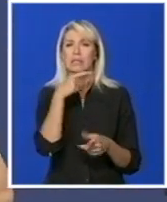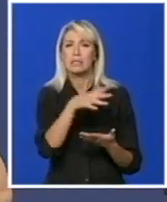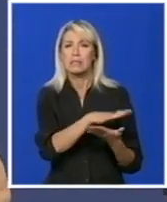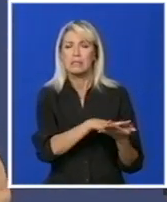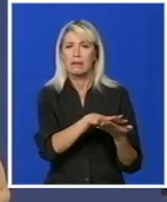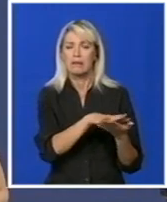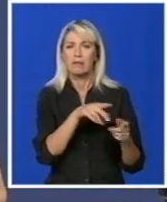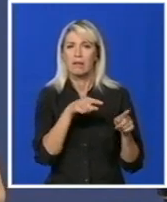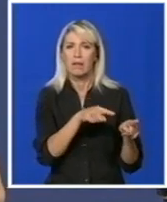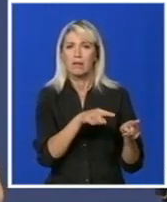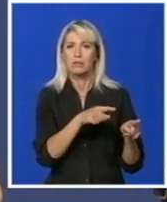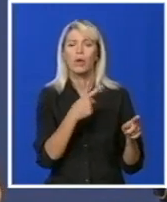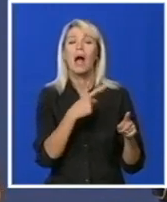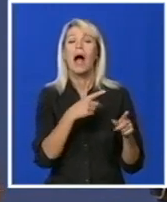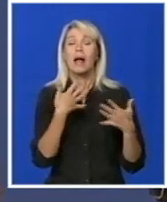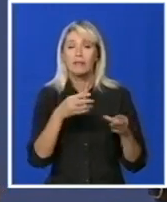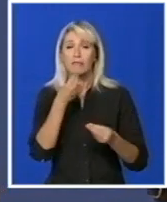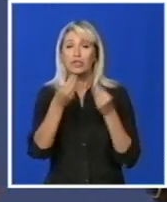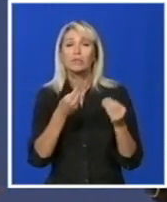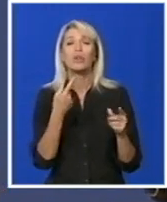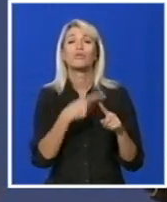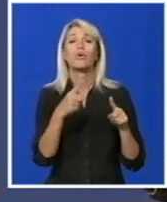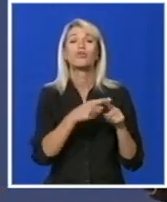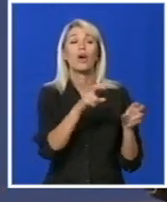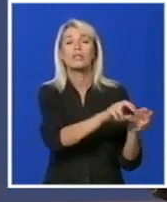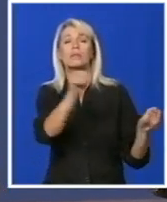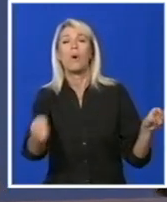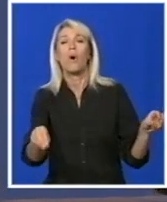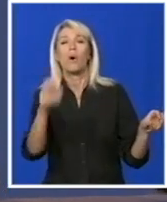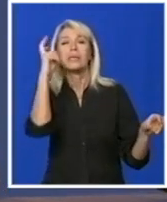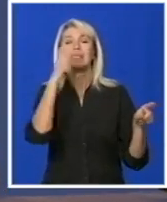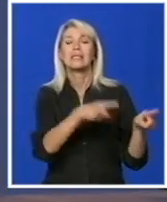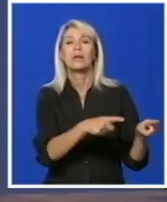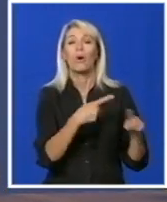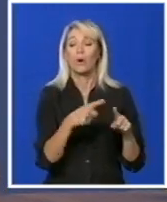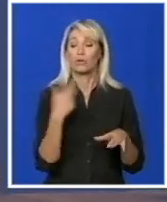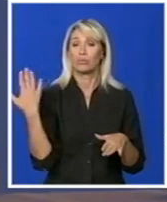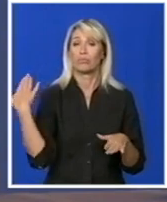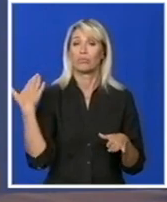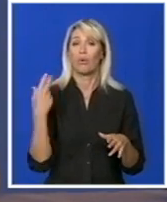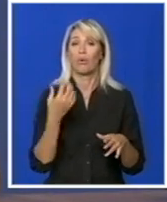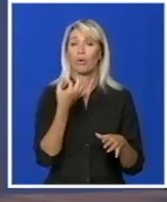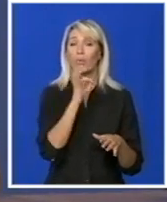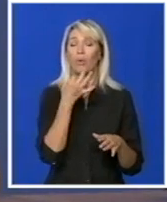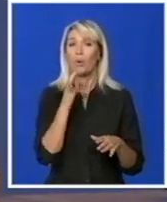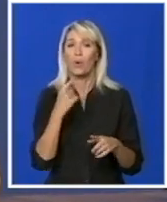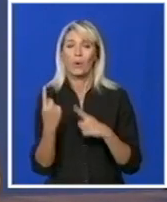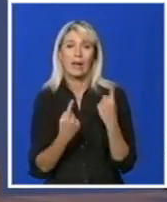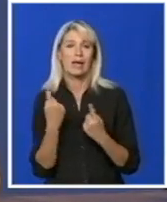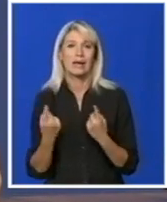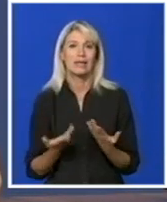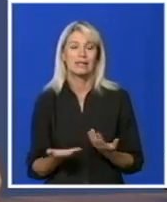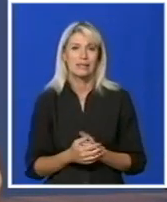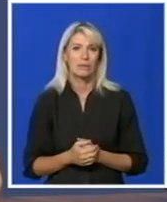Crnu Goru izuzeli iz toga, prateći njihov trend, dakle, kretanja aktivnih slučajeva, i to je očigledno.